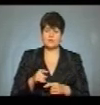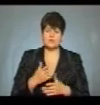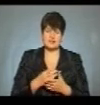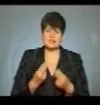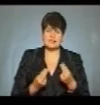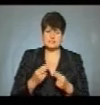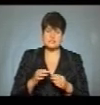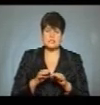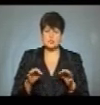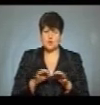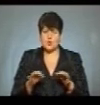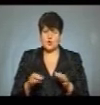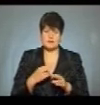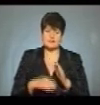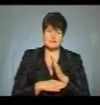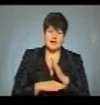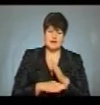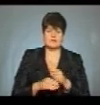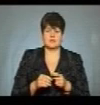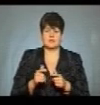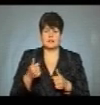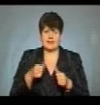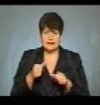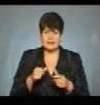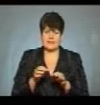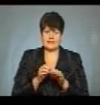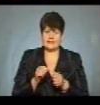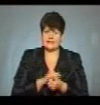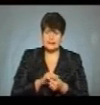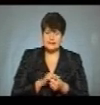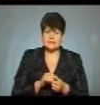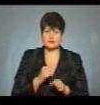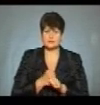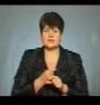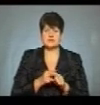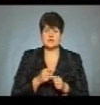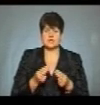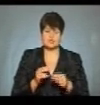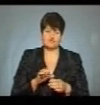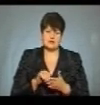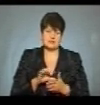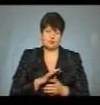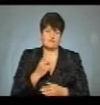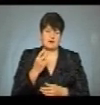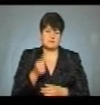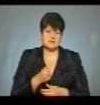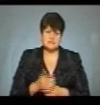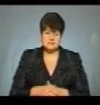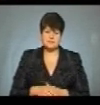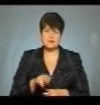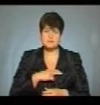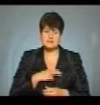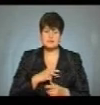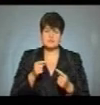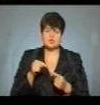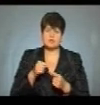іграшки із соломи, з дерева, з глини і з тканини. На виготовлення такої іграшки в учасників було 2 місяці. Призерів судді визначали у